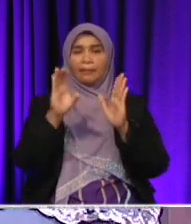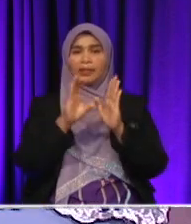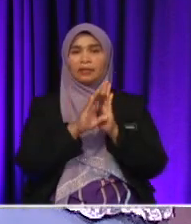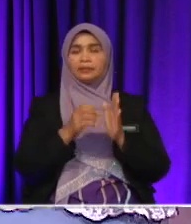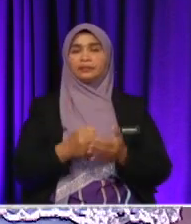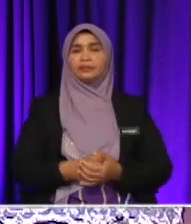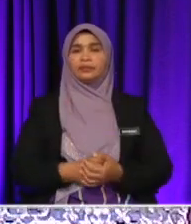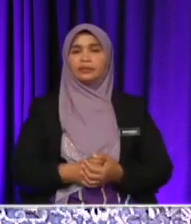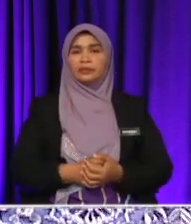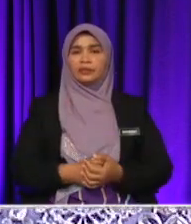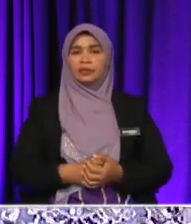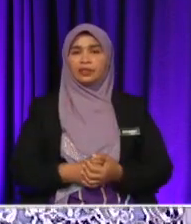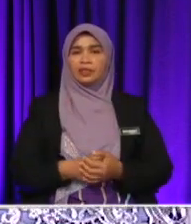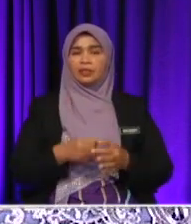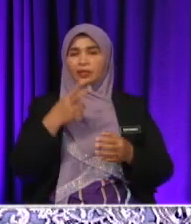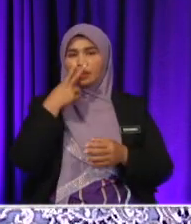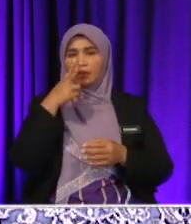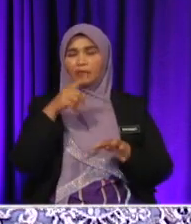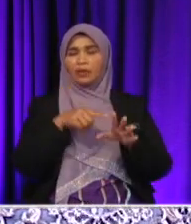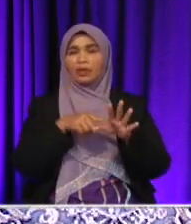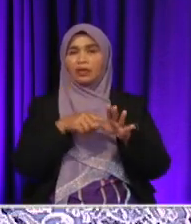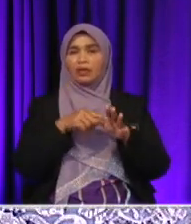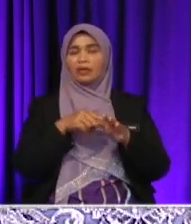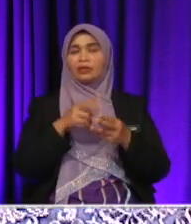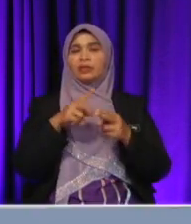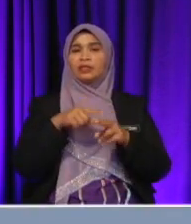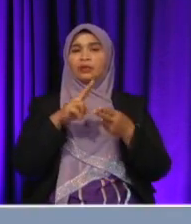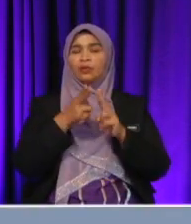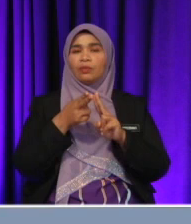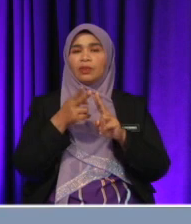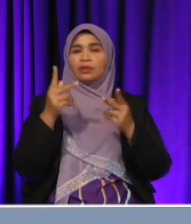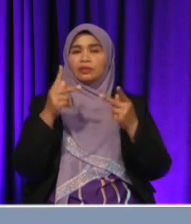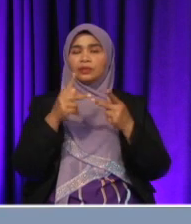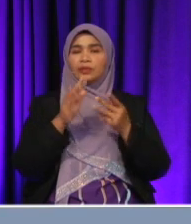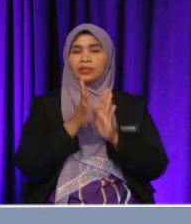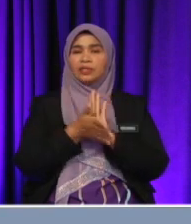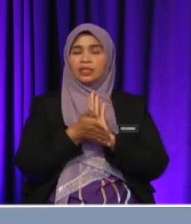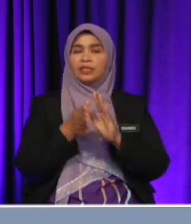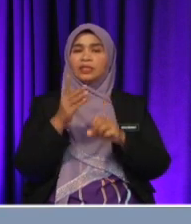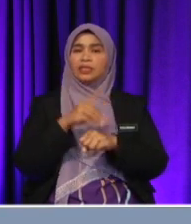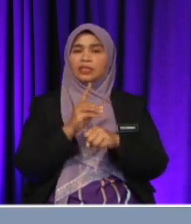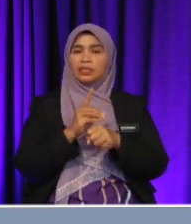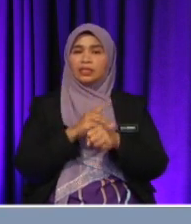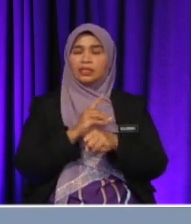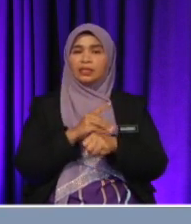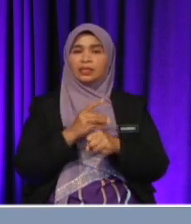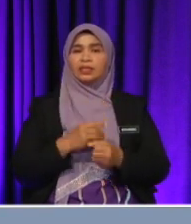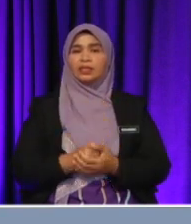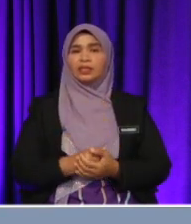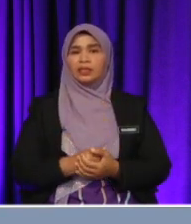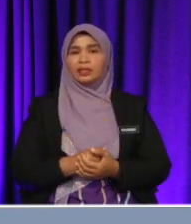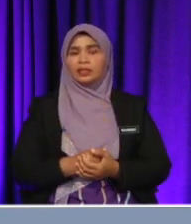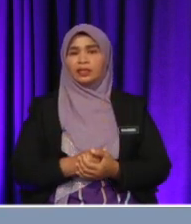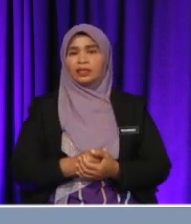itu Event to be tengok down diubah sesuai menjadi duri Kenapa sebenarnya pokoknya banyak daun banyak daun-daun